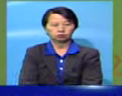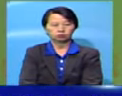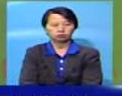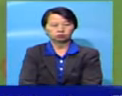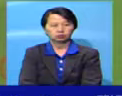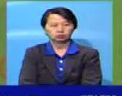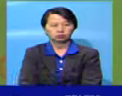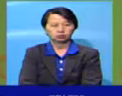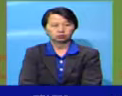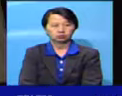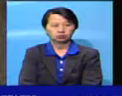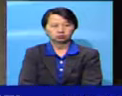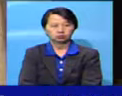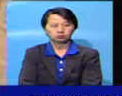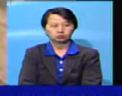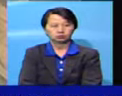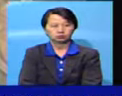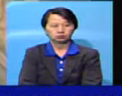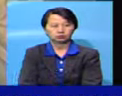profesional upun